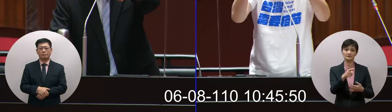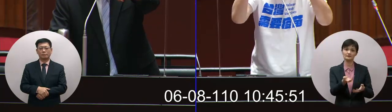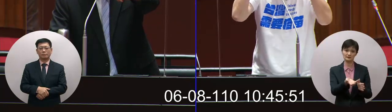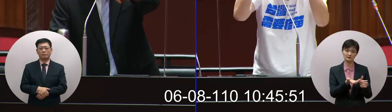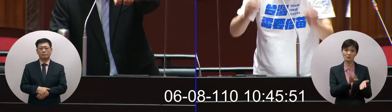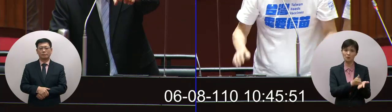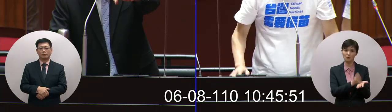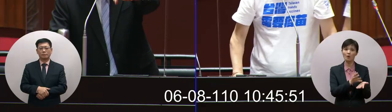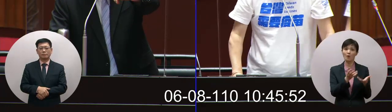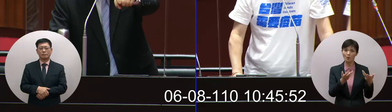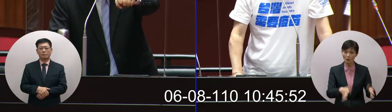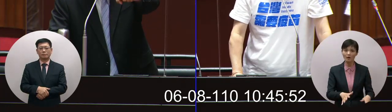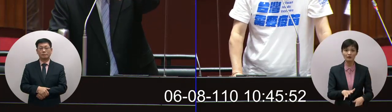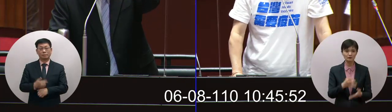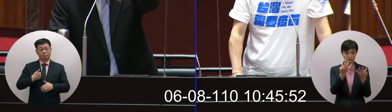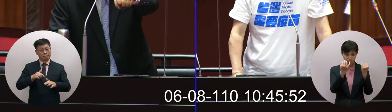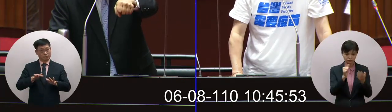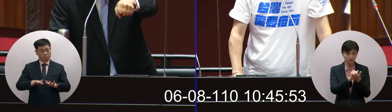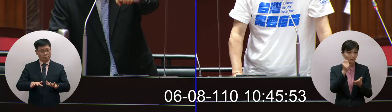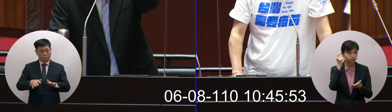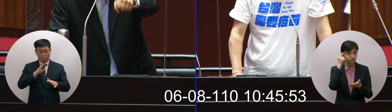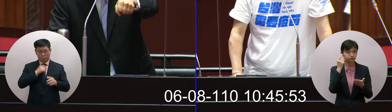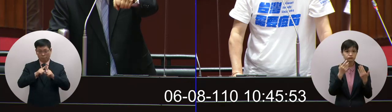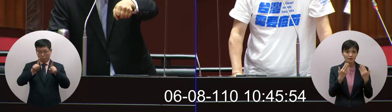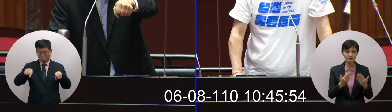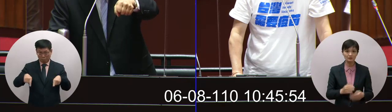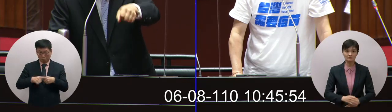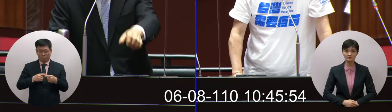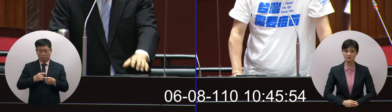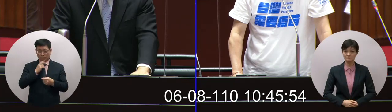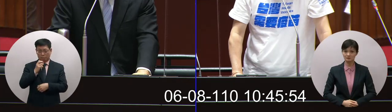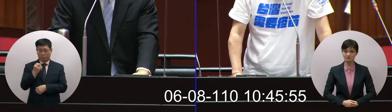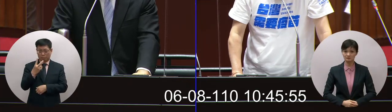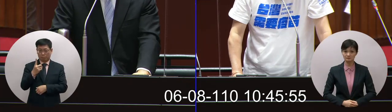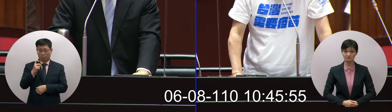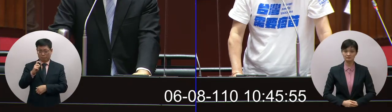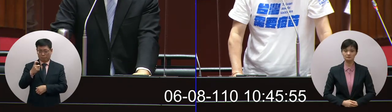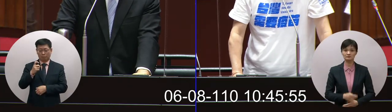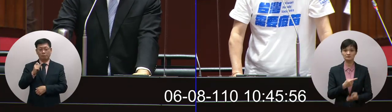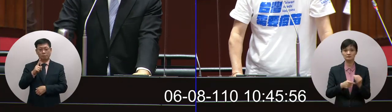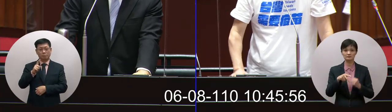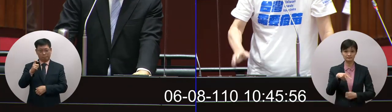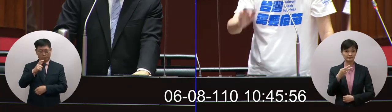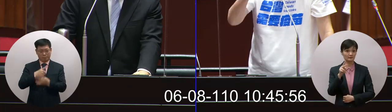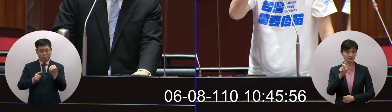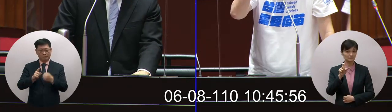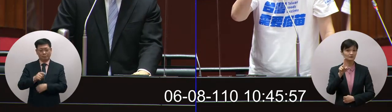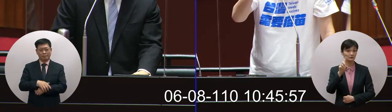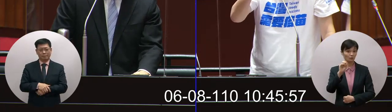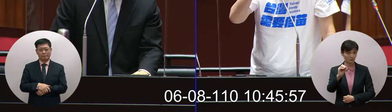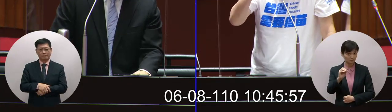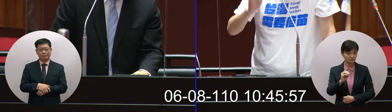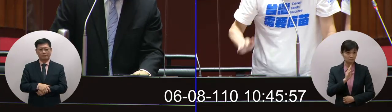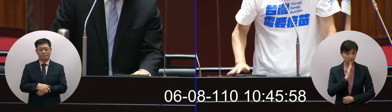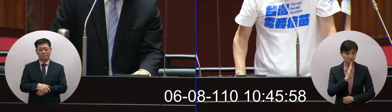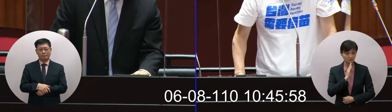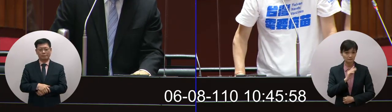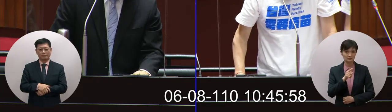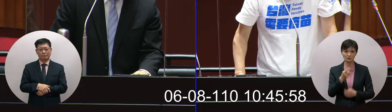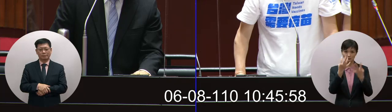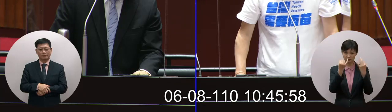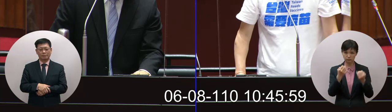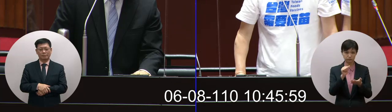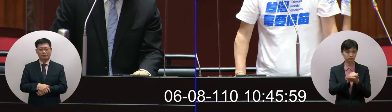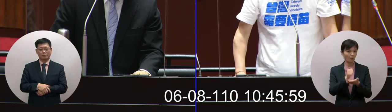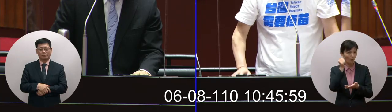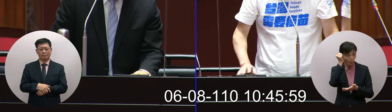应该把数字记得很清楚。 我们现在在手上211万剂， 211万剂，院长这些数字都要把